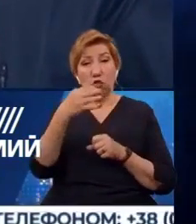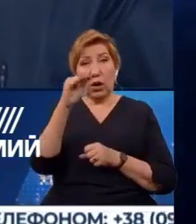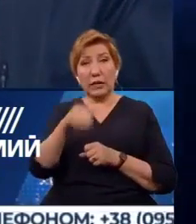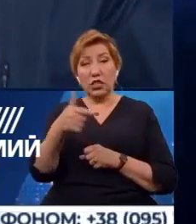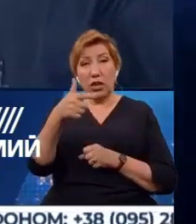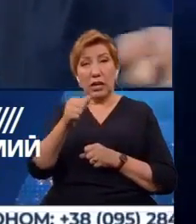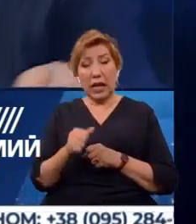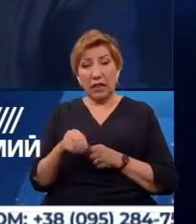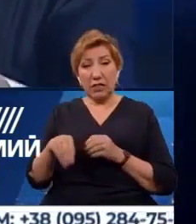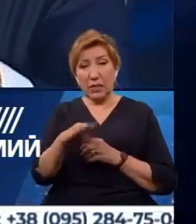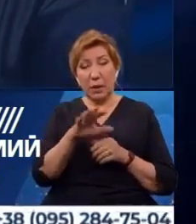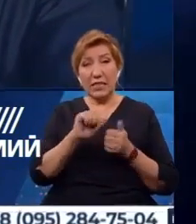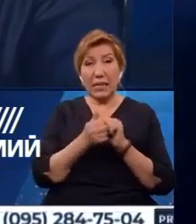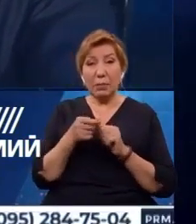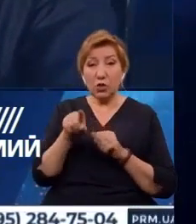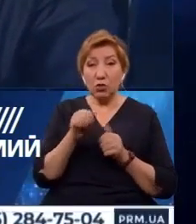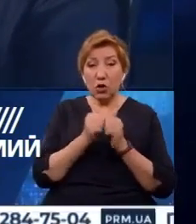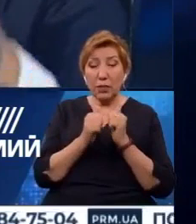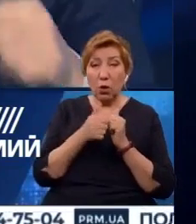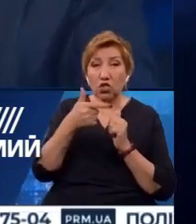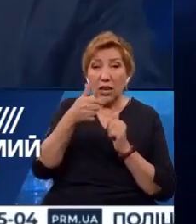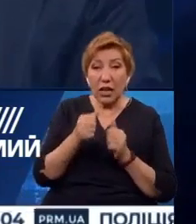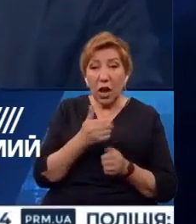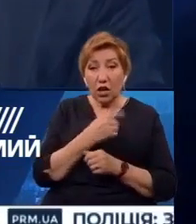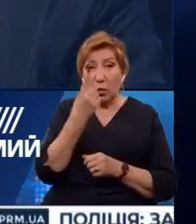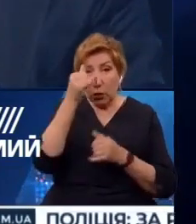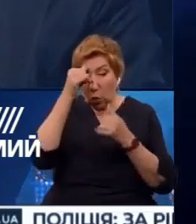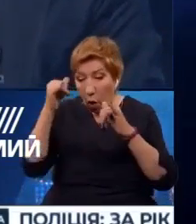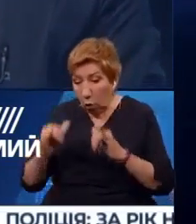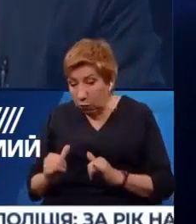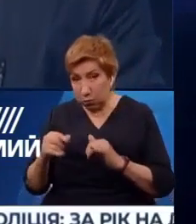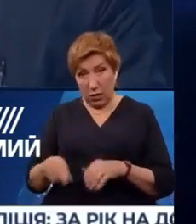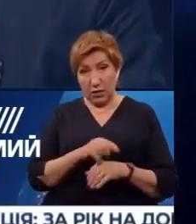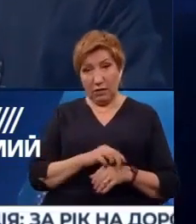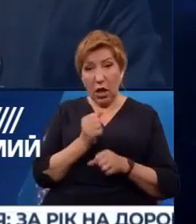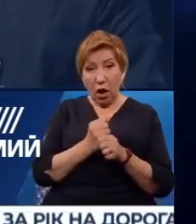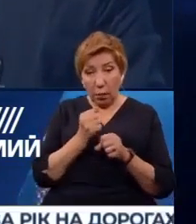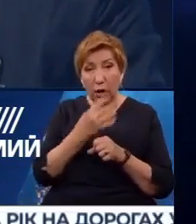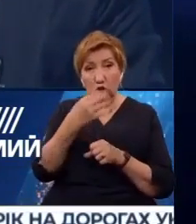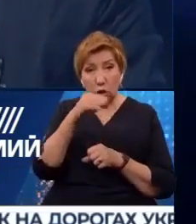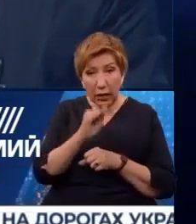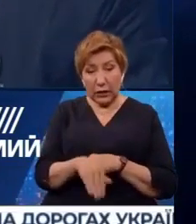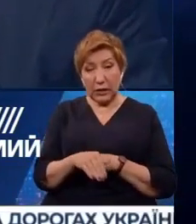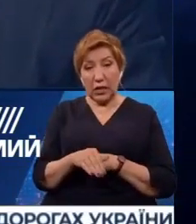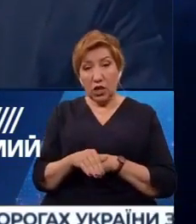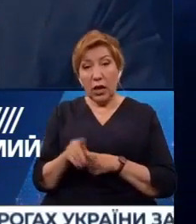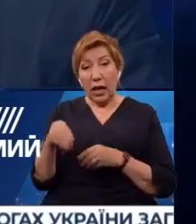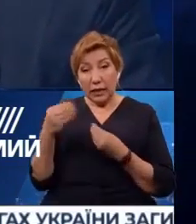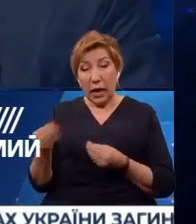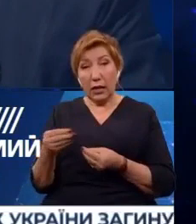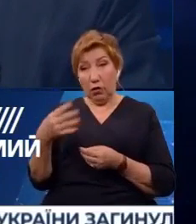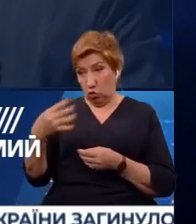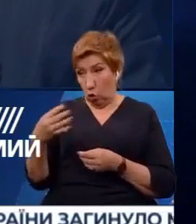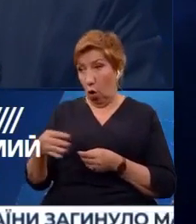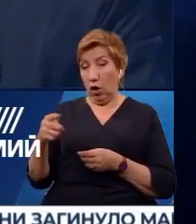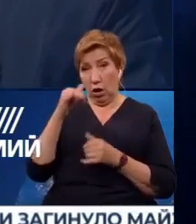тисяч гектарів землі замість того, щоб на кожний гектар хоча б по одній корові поставити? обробляєш 40 тисяч гектарів землі. Дай ті села,